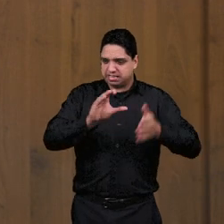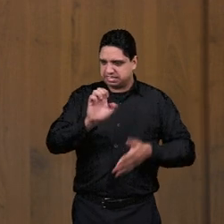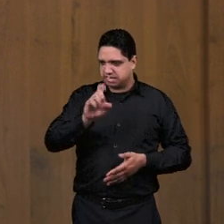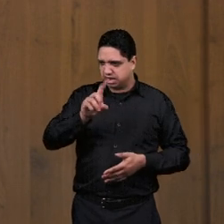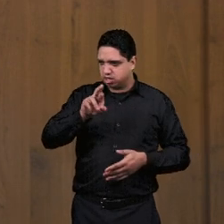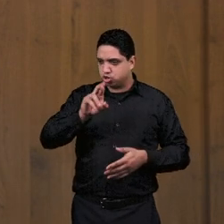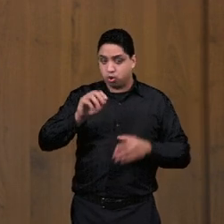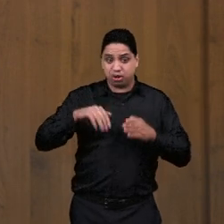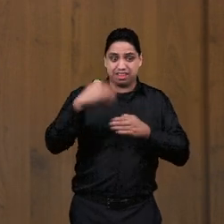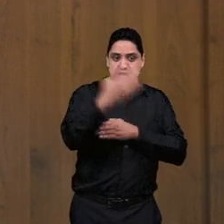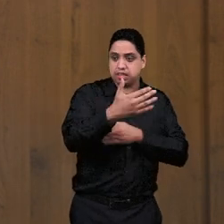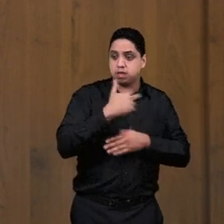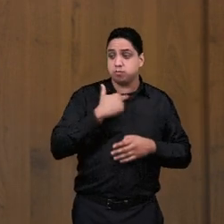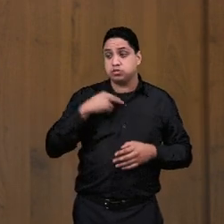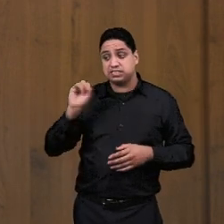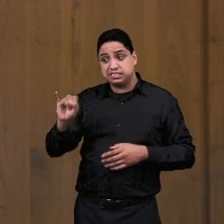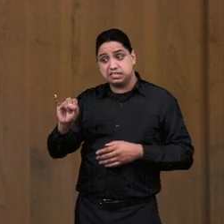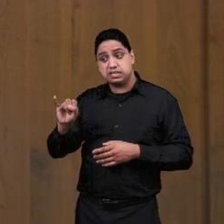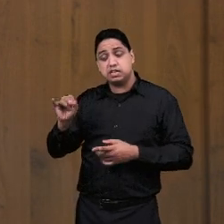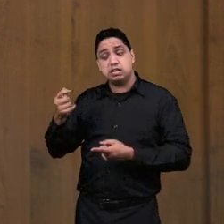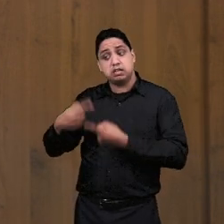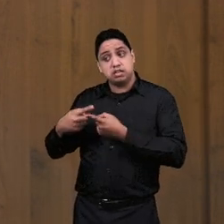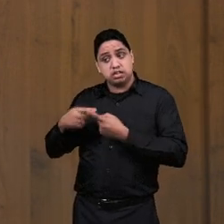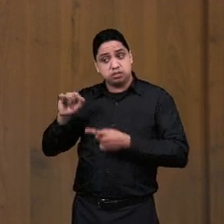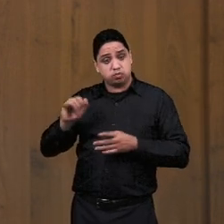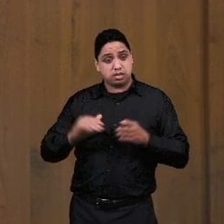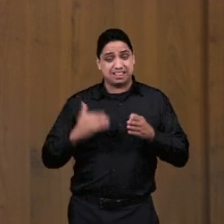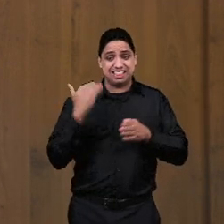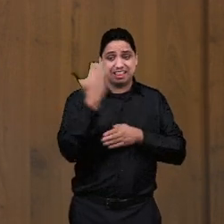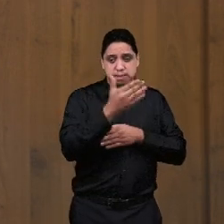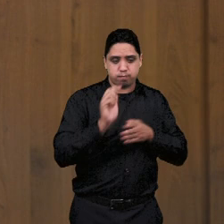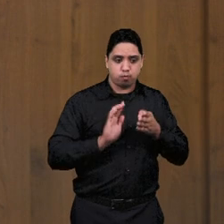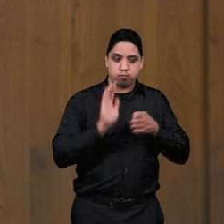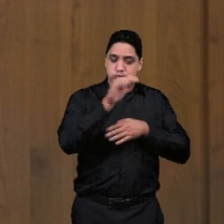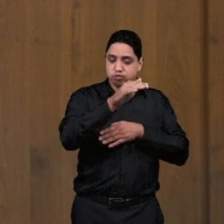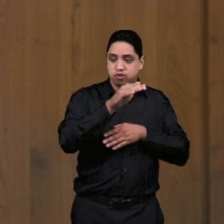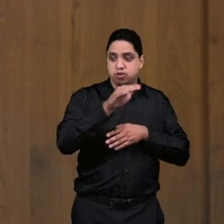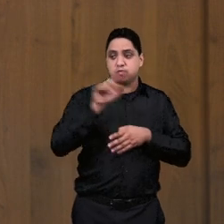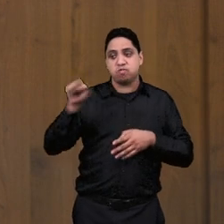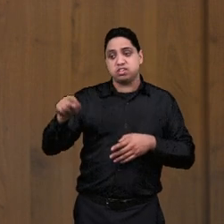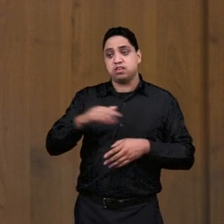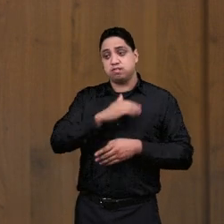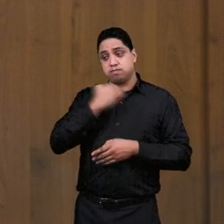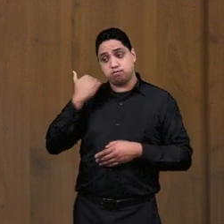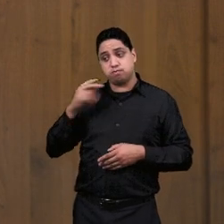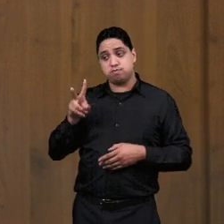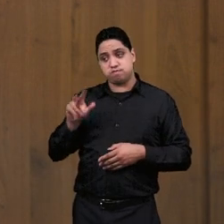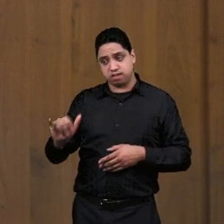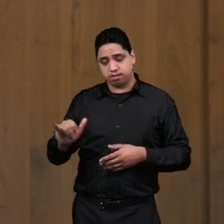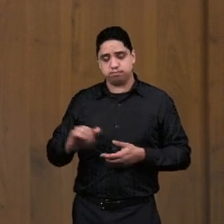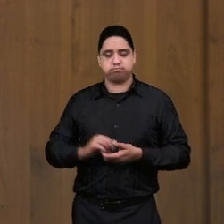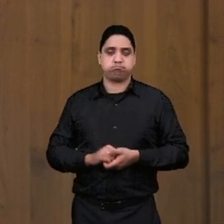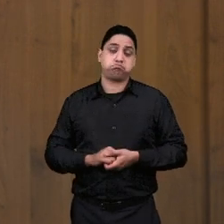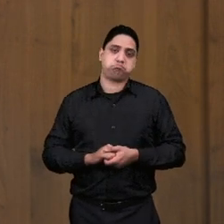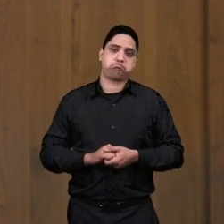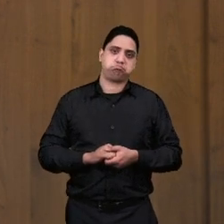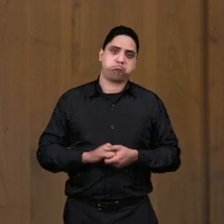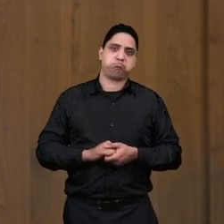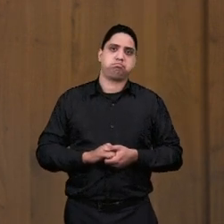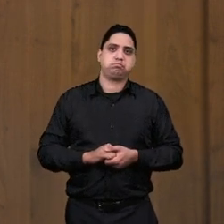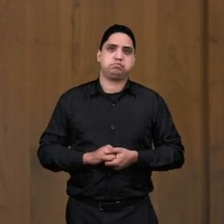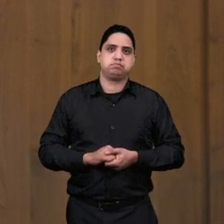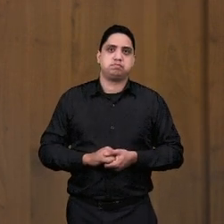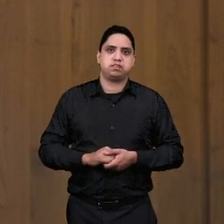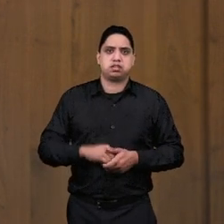fleuve de Cédron. Parce que le jour où tu dépasseras, tu vas mourir. Quand Siméi a entendu cette parole, il a